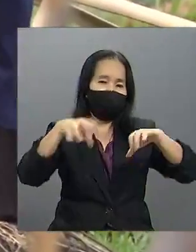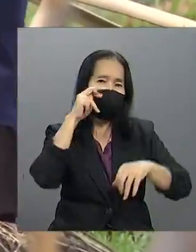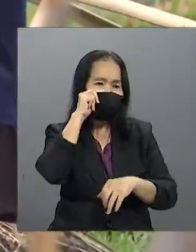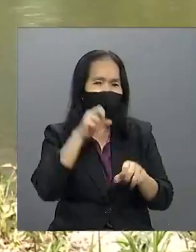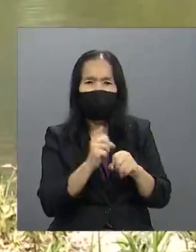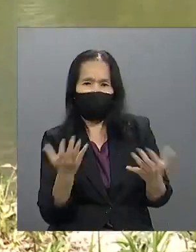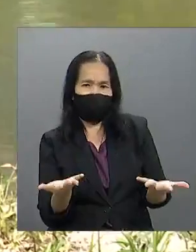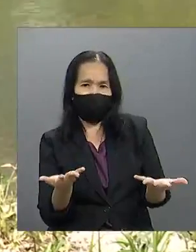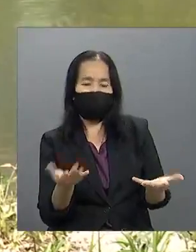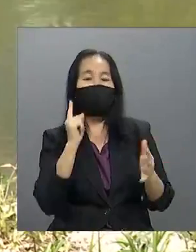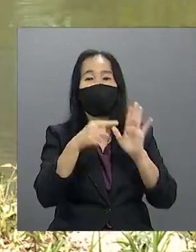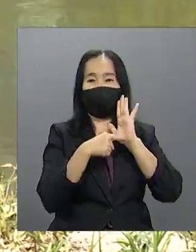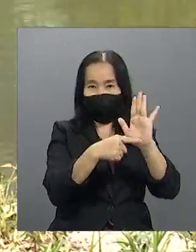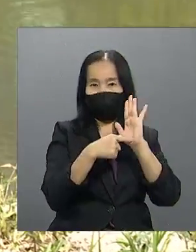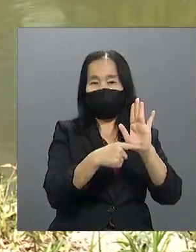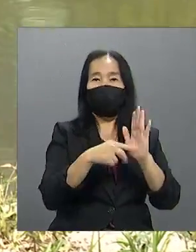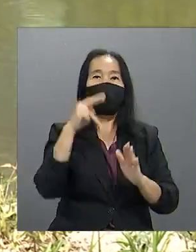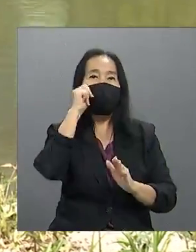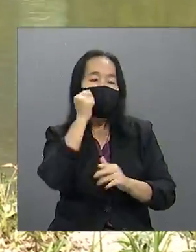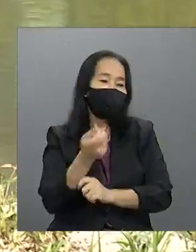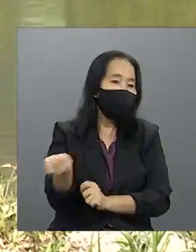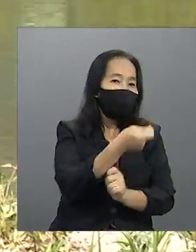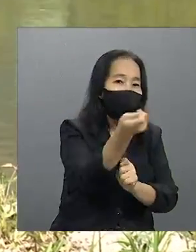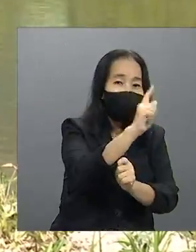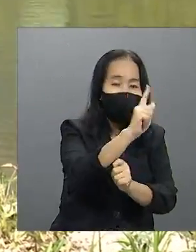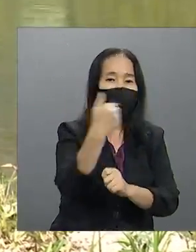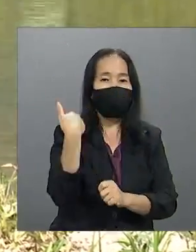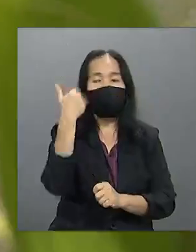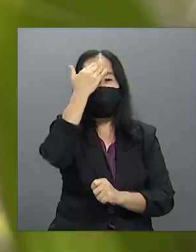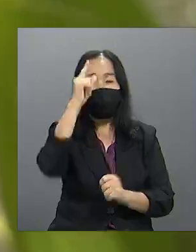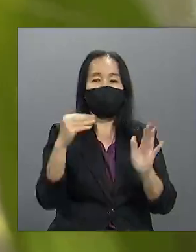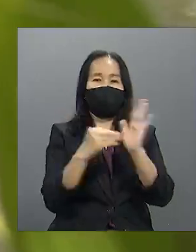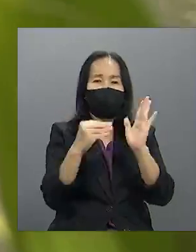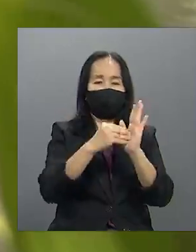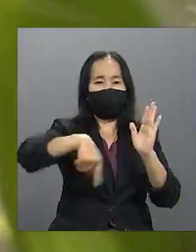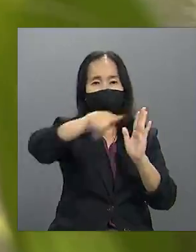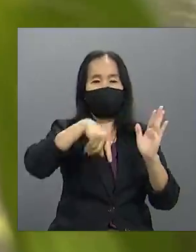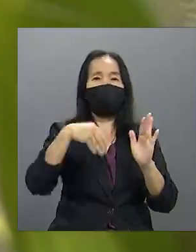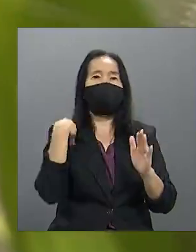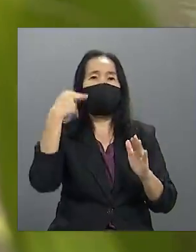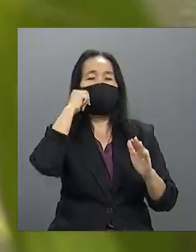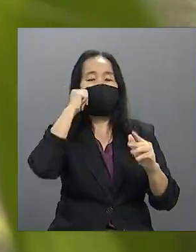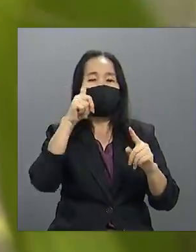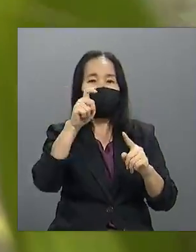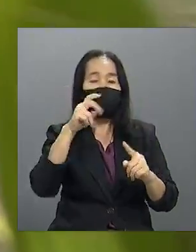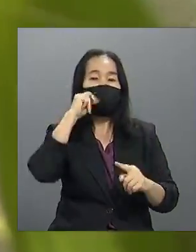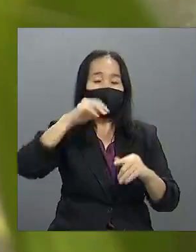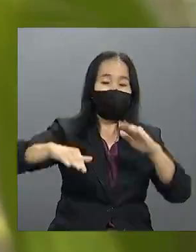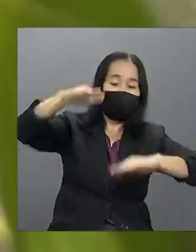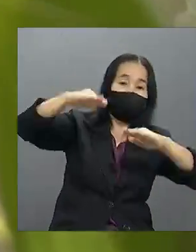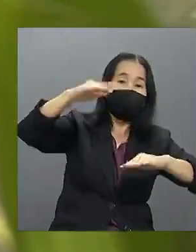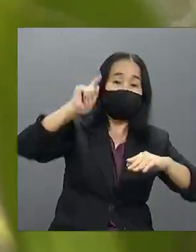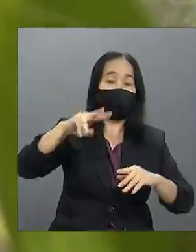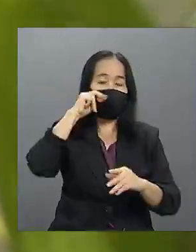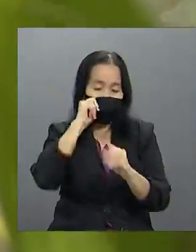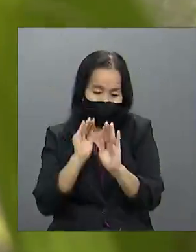แบบของการจัดสรรพื้นที่ซับน้ำเนื่องจากกรุงเทพอยู่ในระดับต่ำกว่าน้ำทะเลแต่ถ้ามีพื้นที่เก็บน้ำแบบนี้ลด